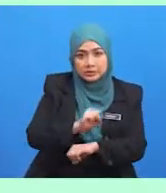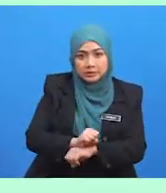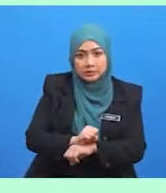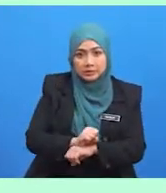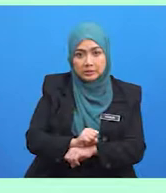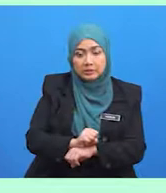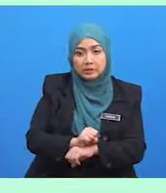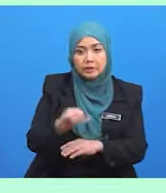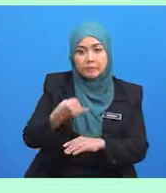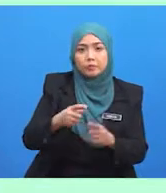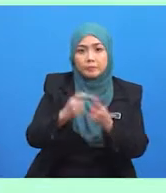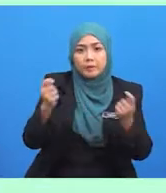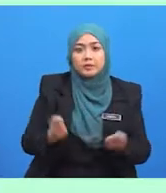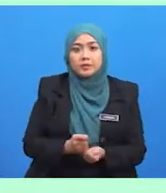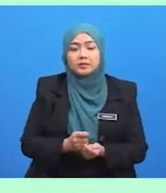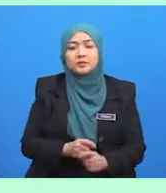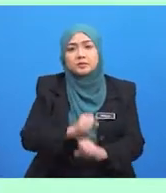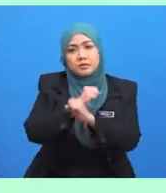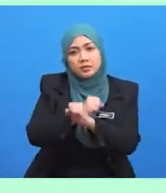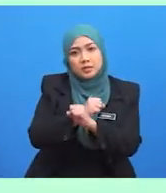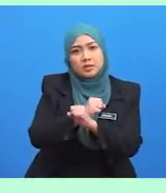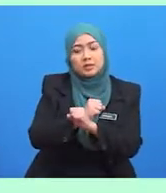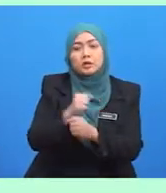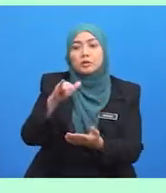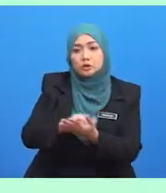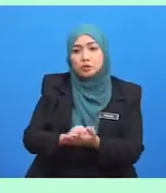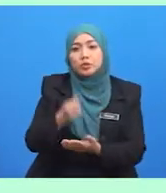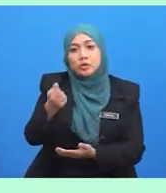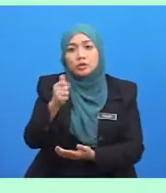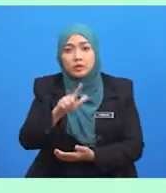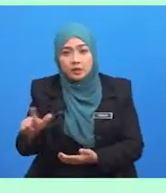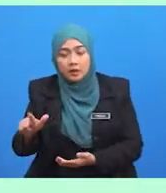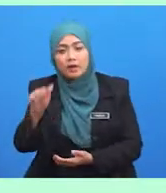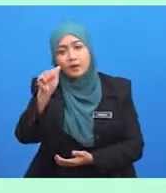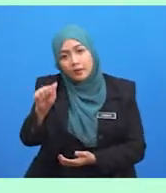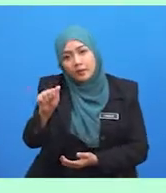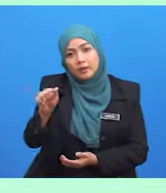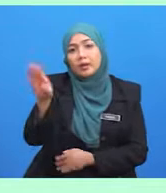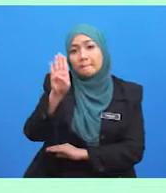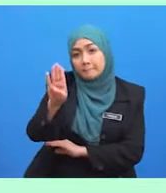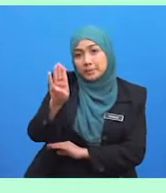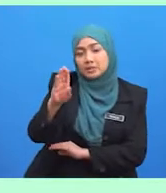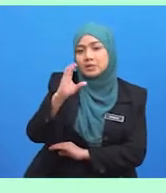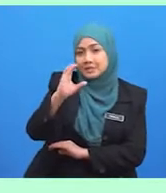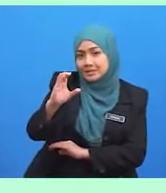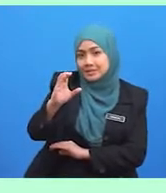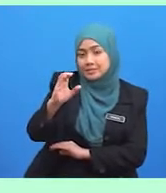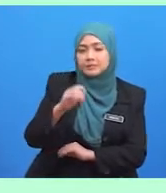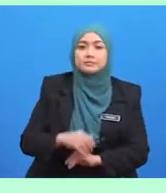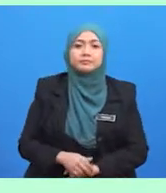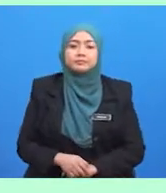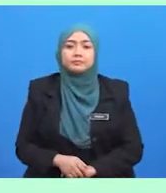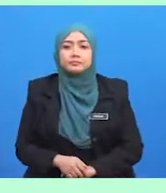tersebut ialah A. Tarif, B. Kuota, C. Embargo, D.